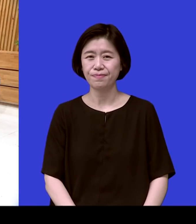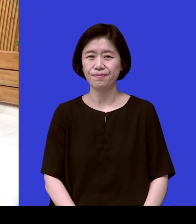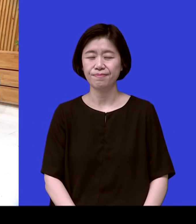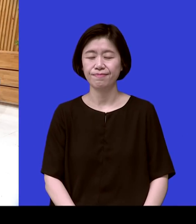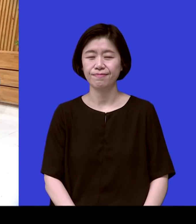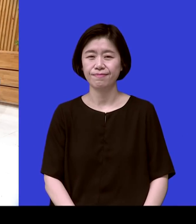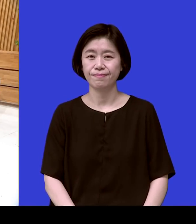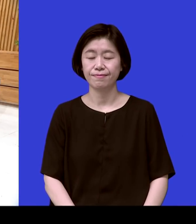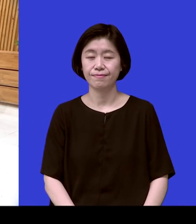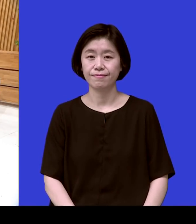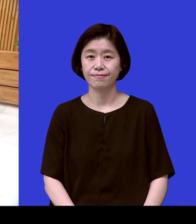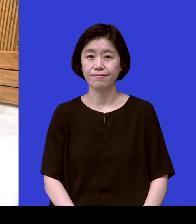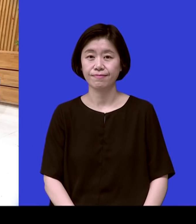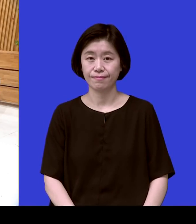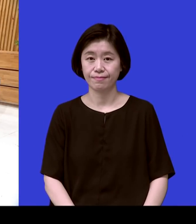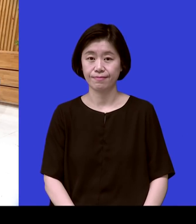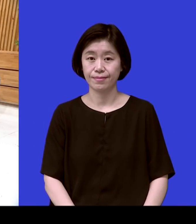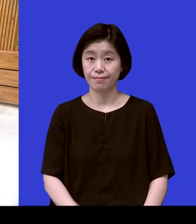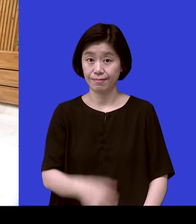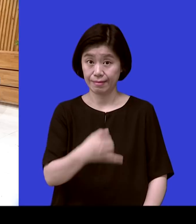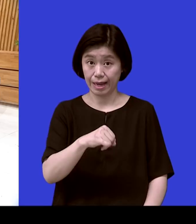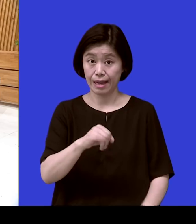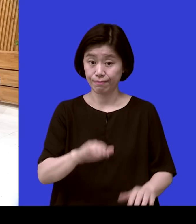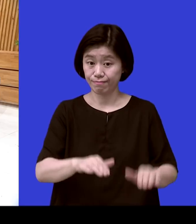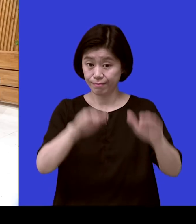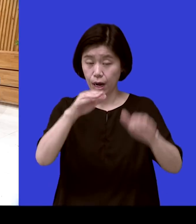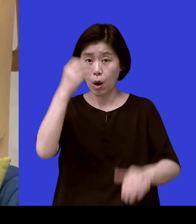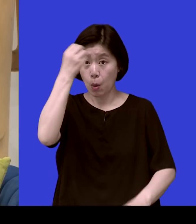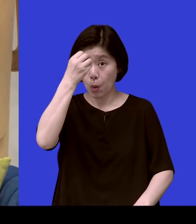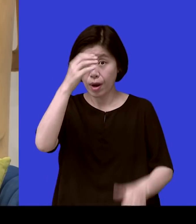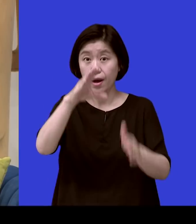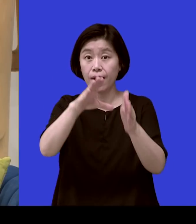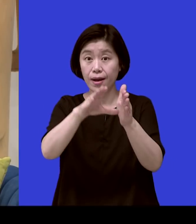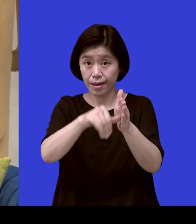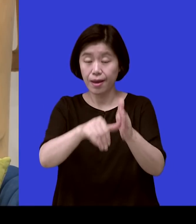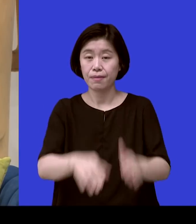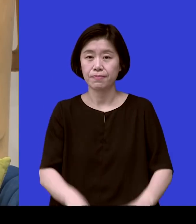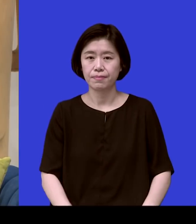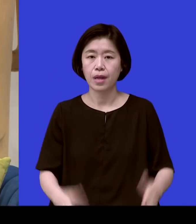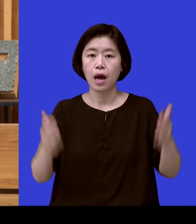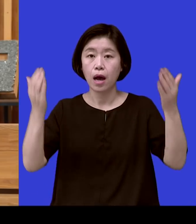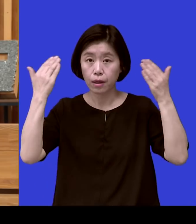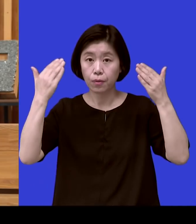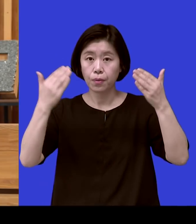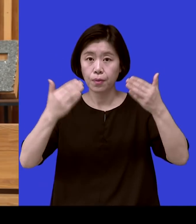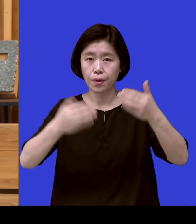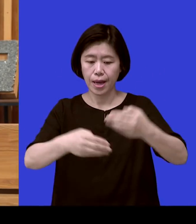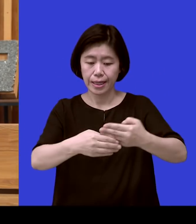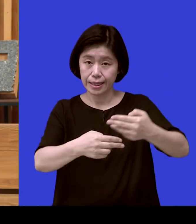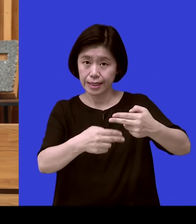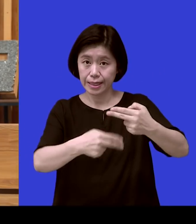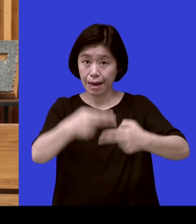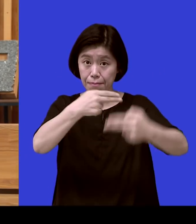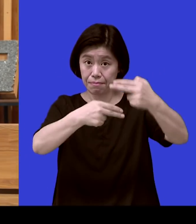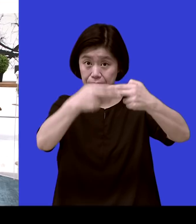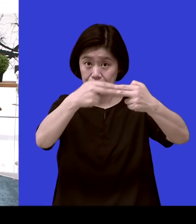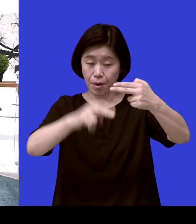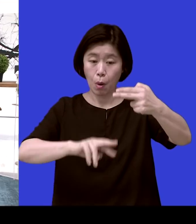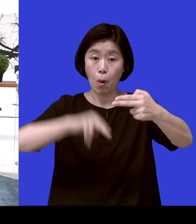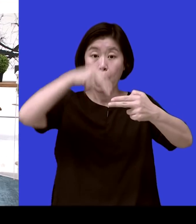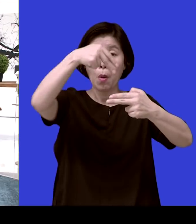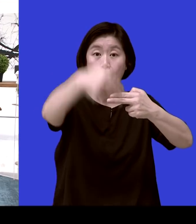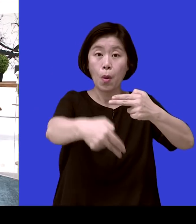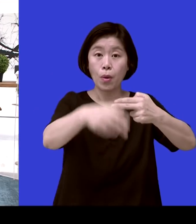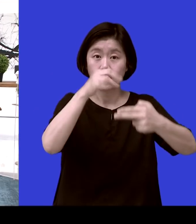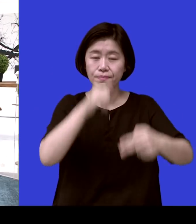있죠. 근데 고등학생이 되니까 이제 낮이 되면 예. 담을 넘어서 학교 담을 넘어서 아하. 여학생이에요. 예. 근데 여기에 딱